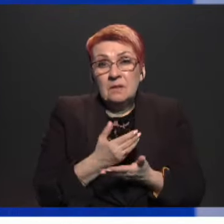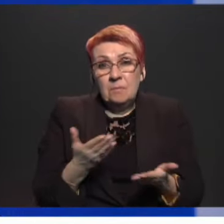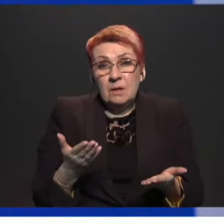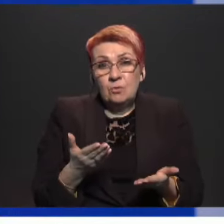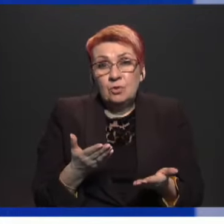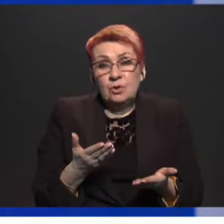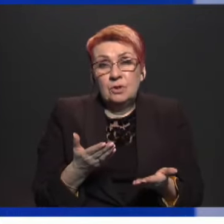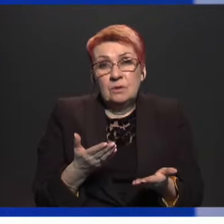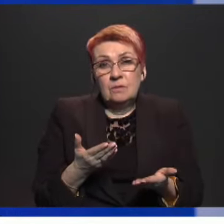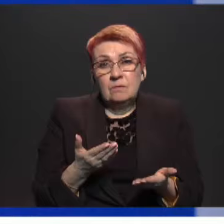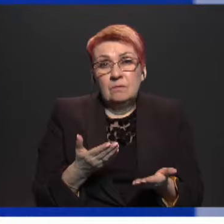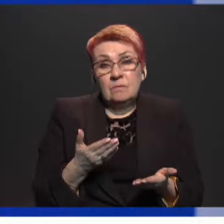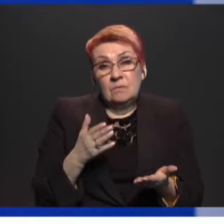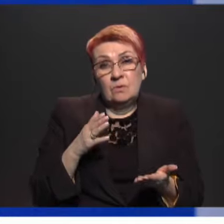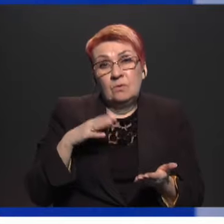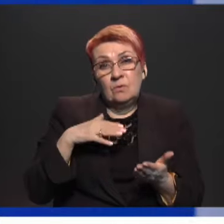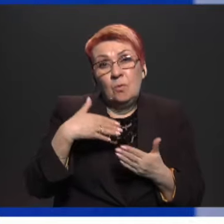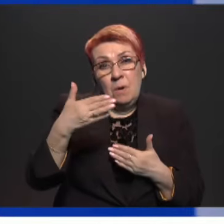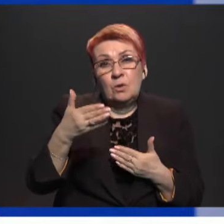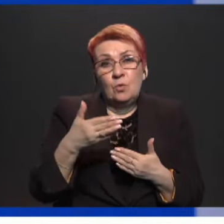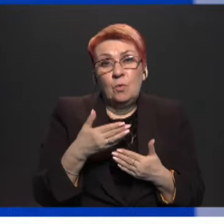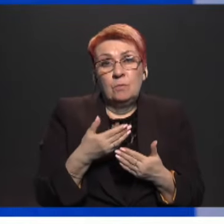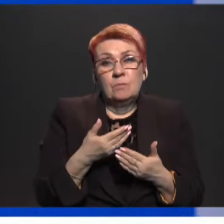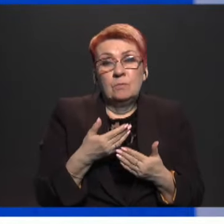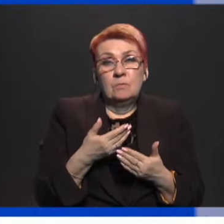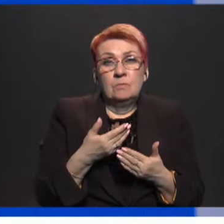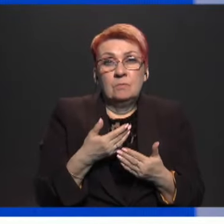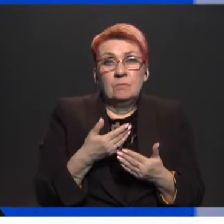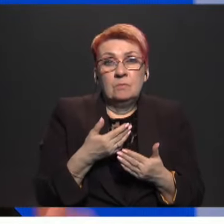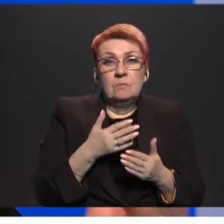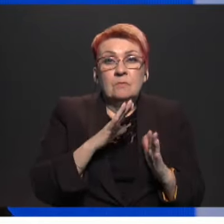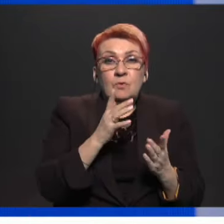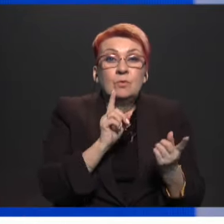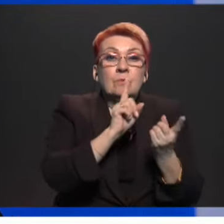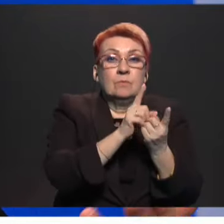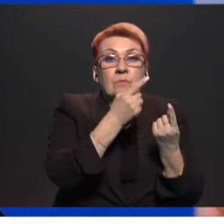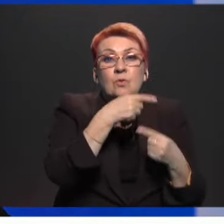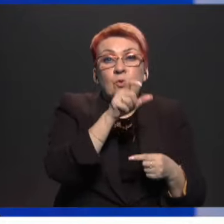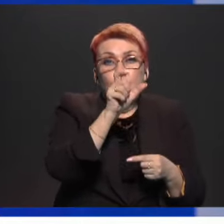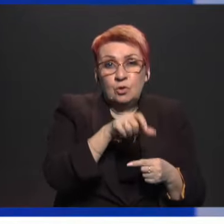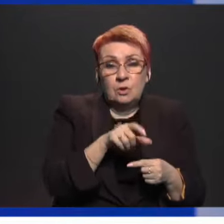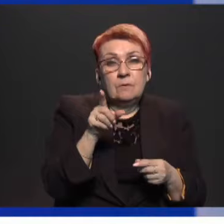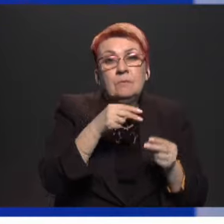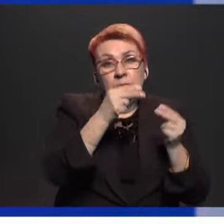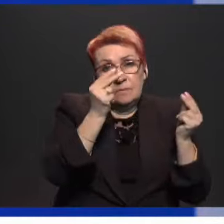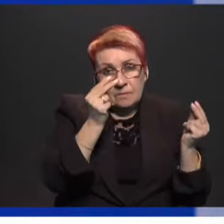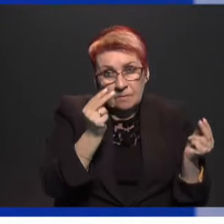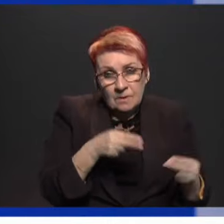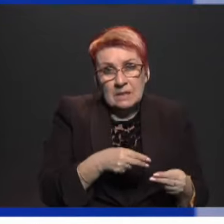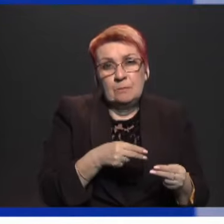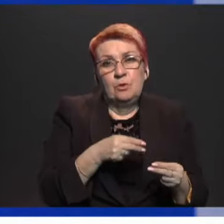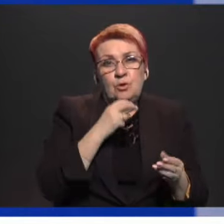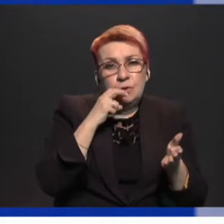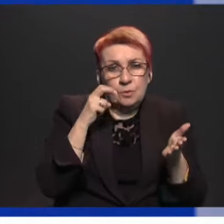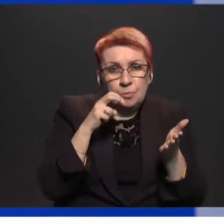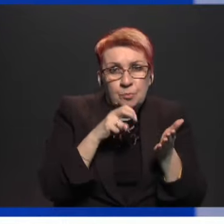временем строить новые отношения, но уже на законных основаниях, расписанные и в идеале венчанные отношения,